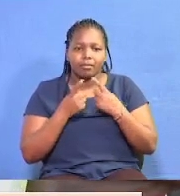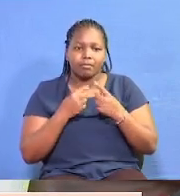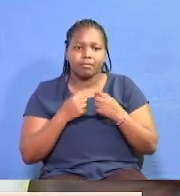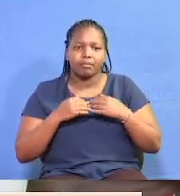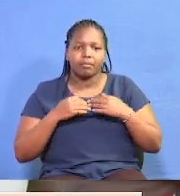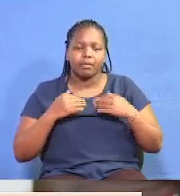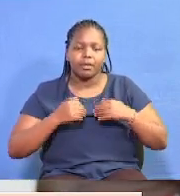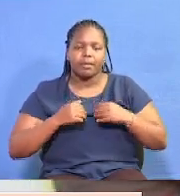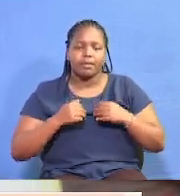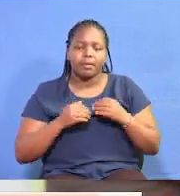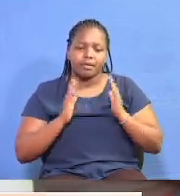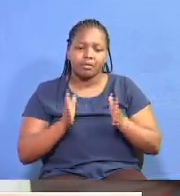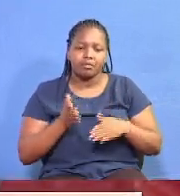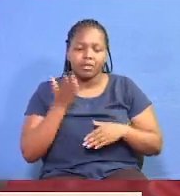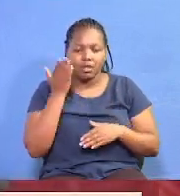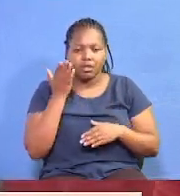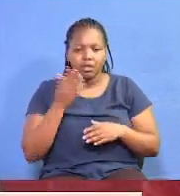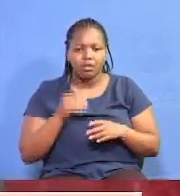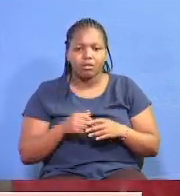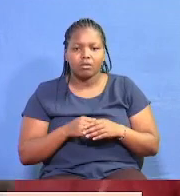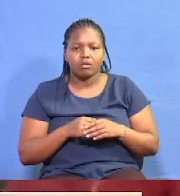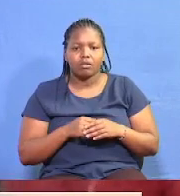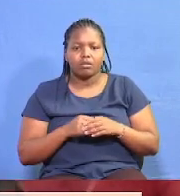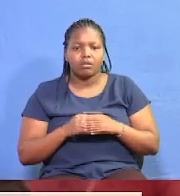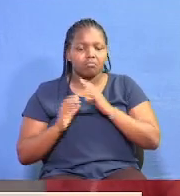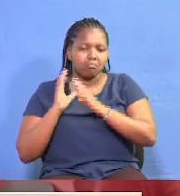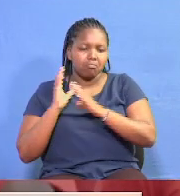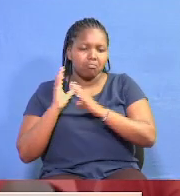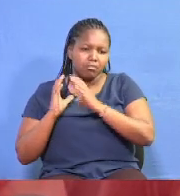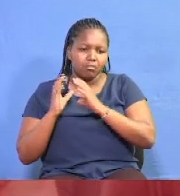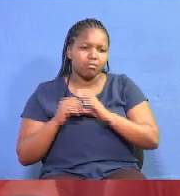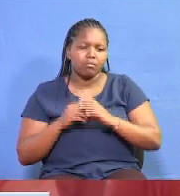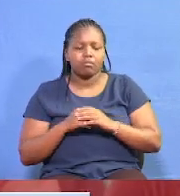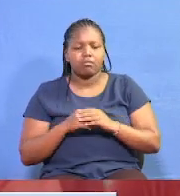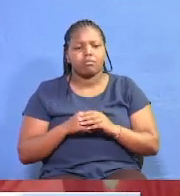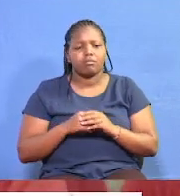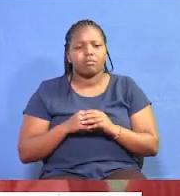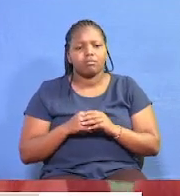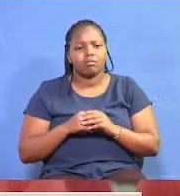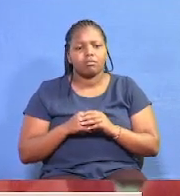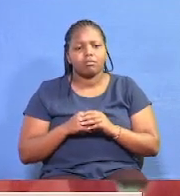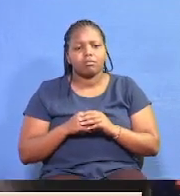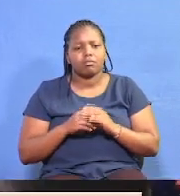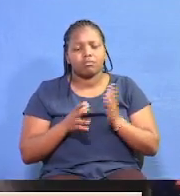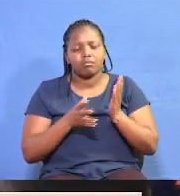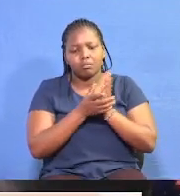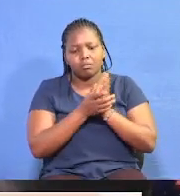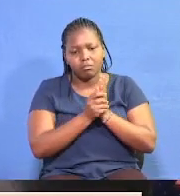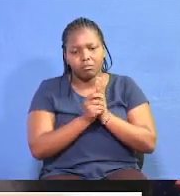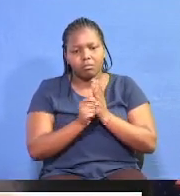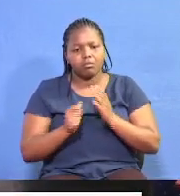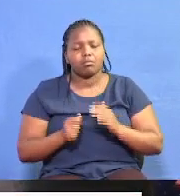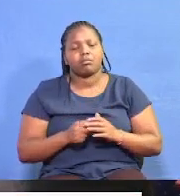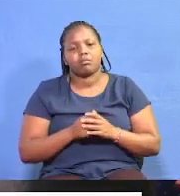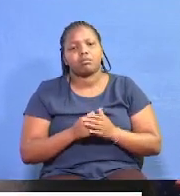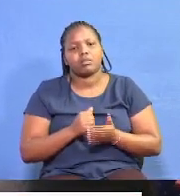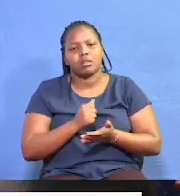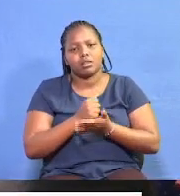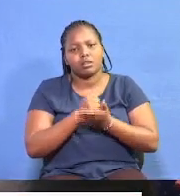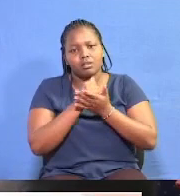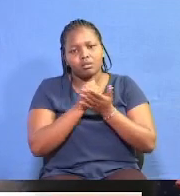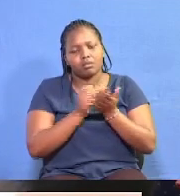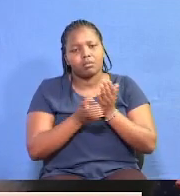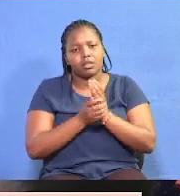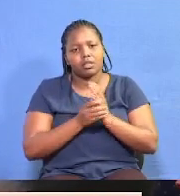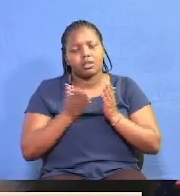wachezaji hawa watachanganya tajiriba yao na ustadi huu wataweza kukuza talanta ibuka na